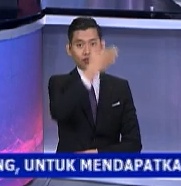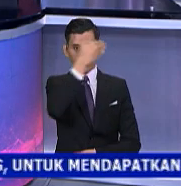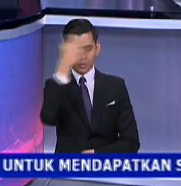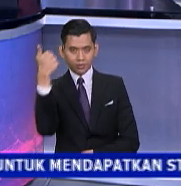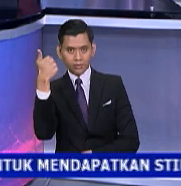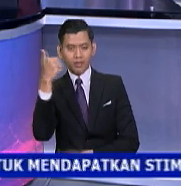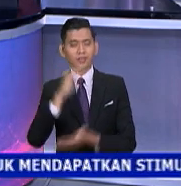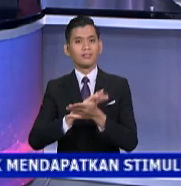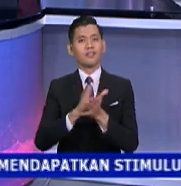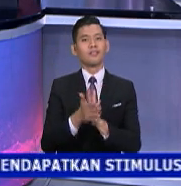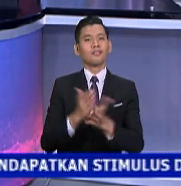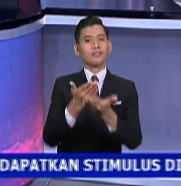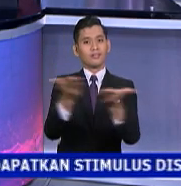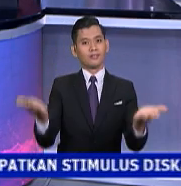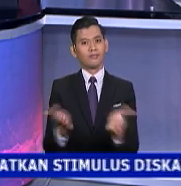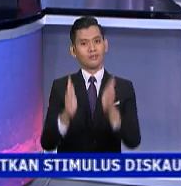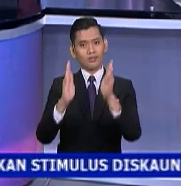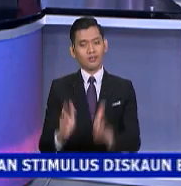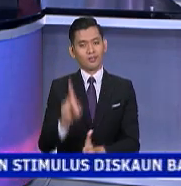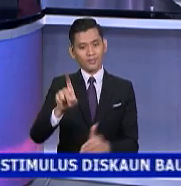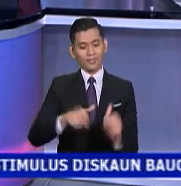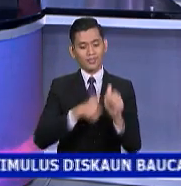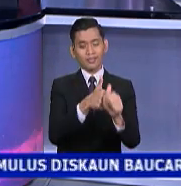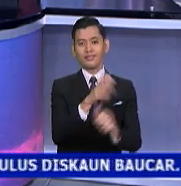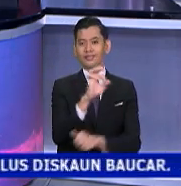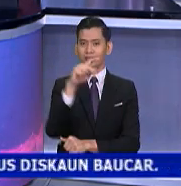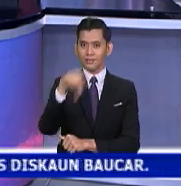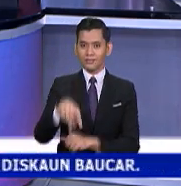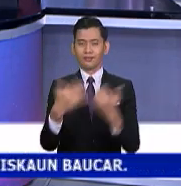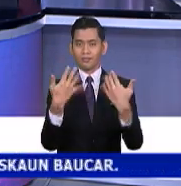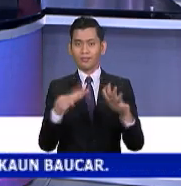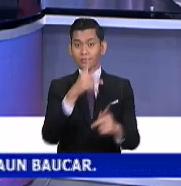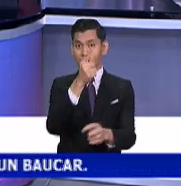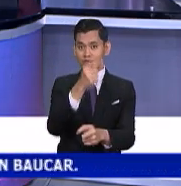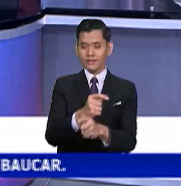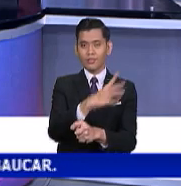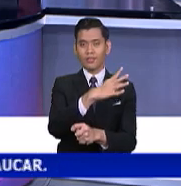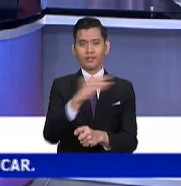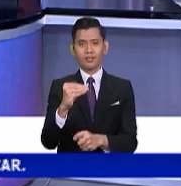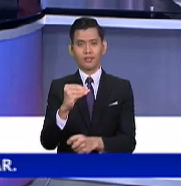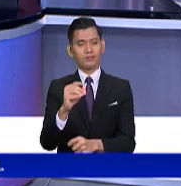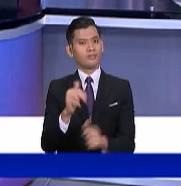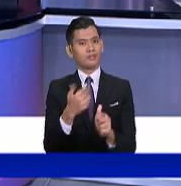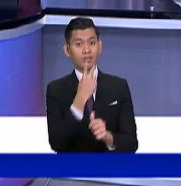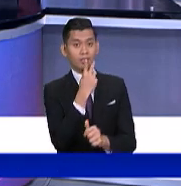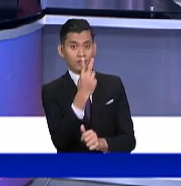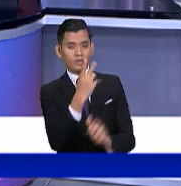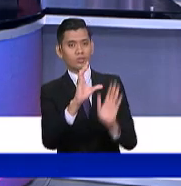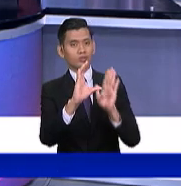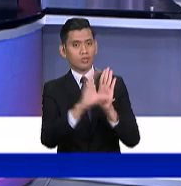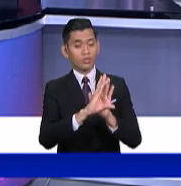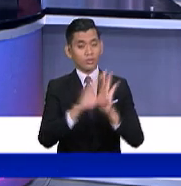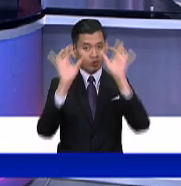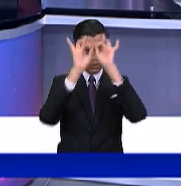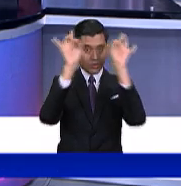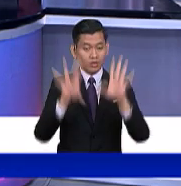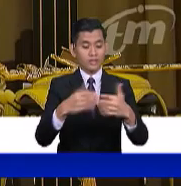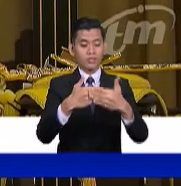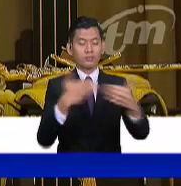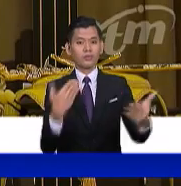perlu terus patuh SOP ditetapkan dan mengambil iktibar daripada ujian sebelum ini.